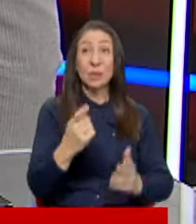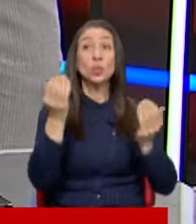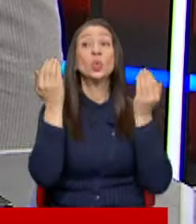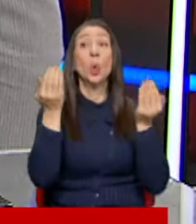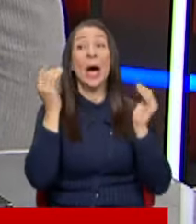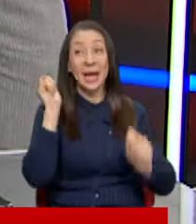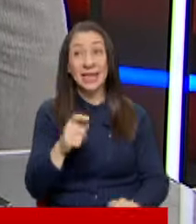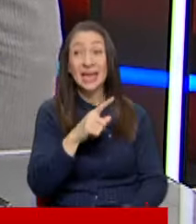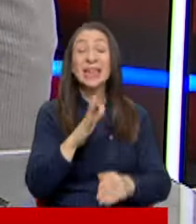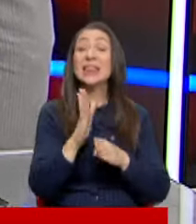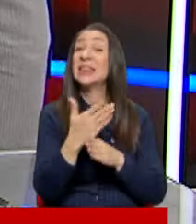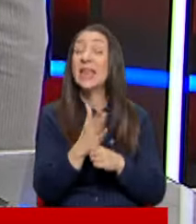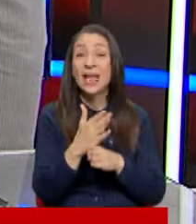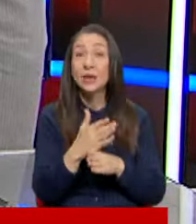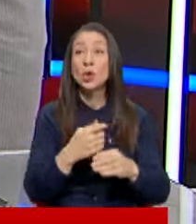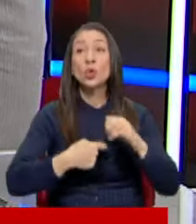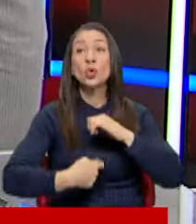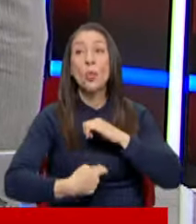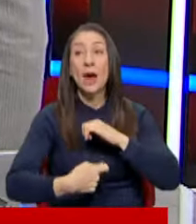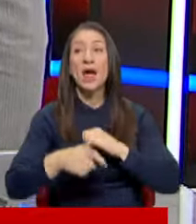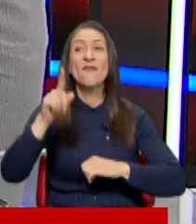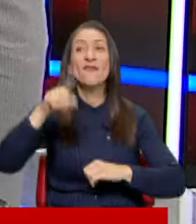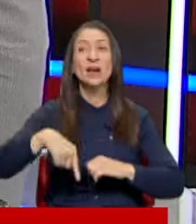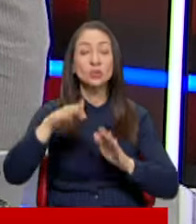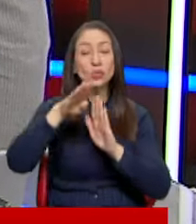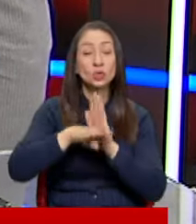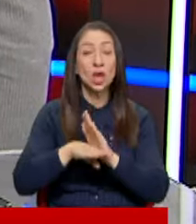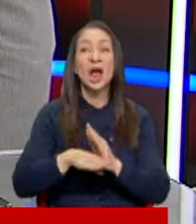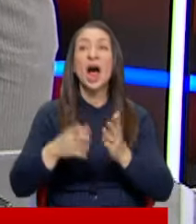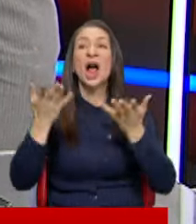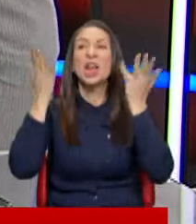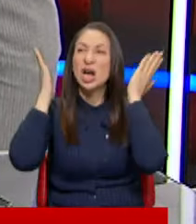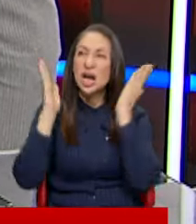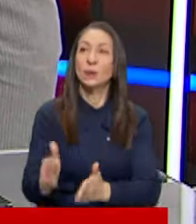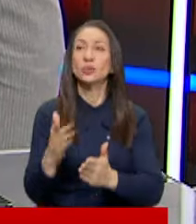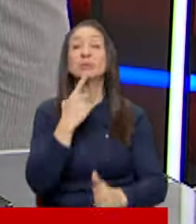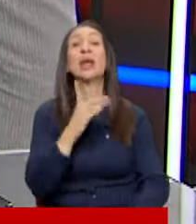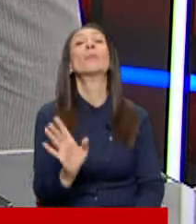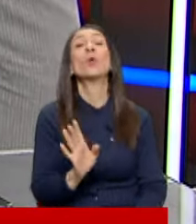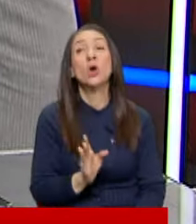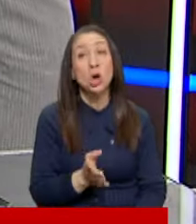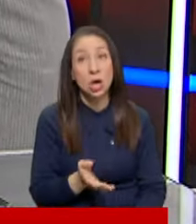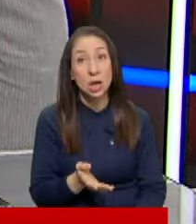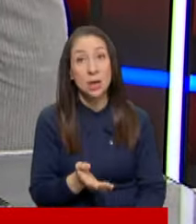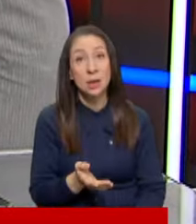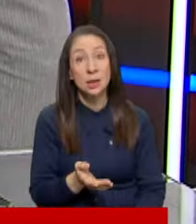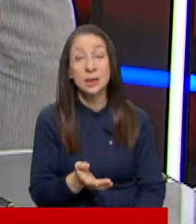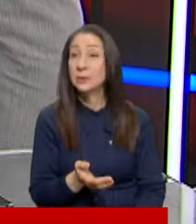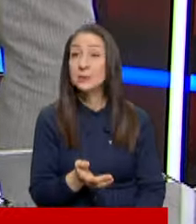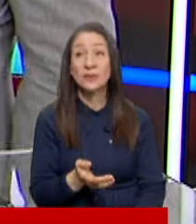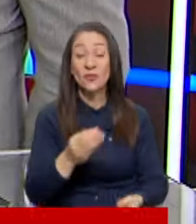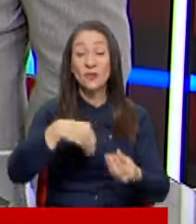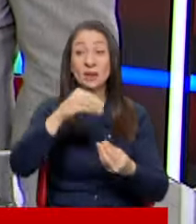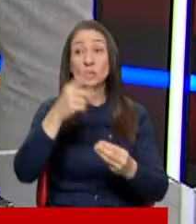dua edenler niye kumarı vergisini düşürenleri Allah kahru perişan etsin diye niye dua etmiyorlar